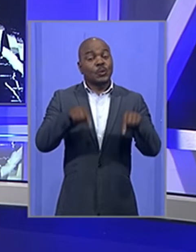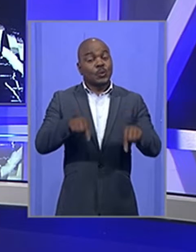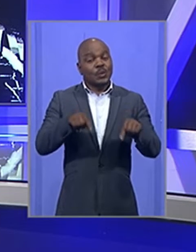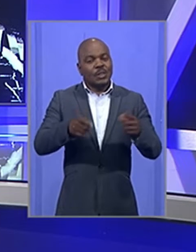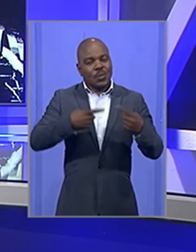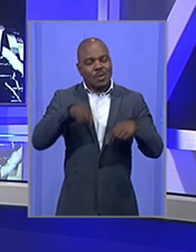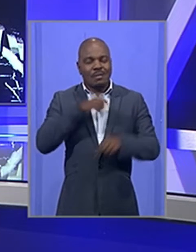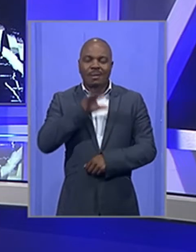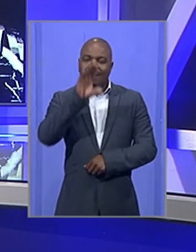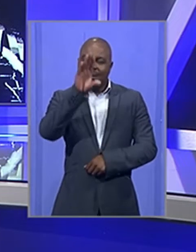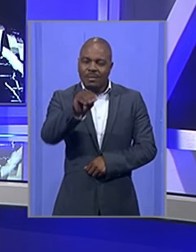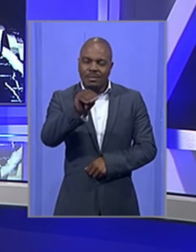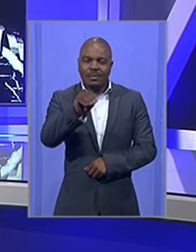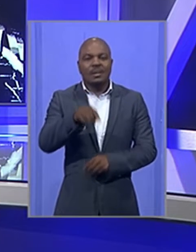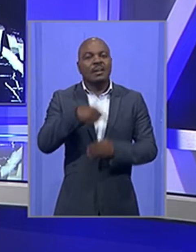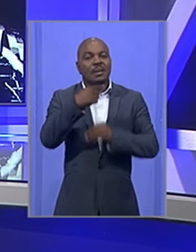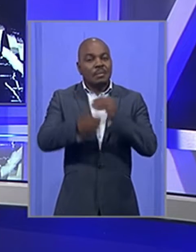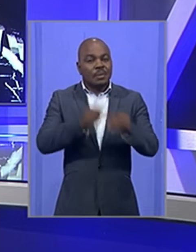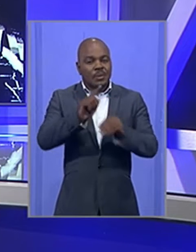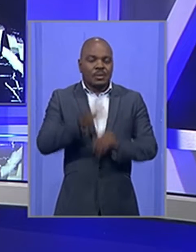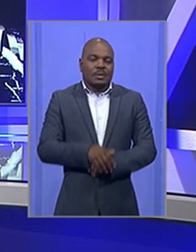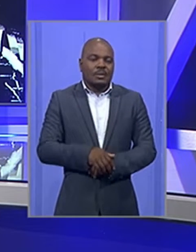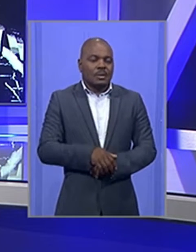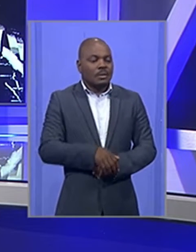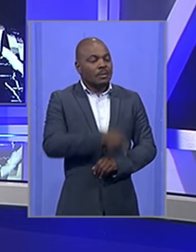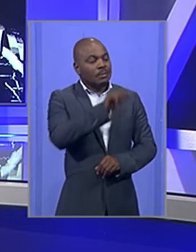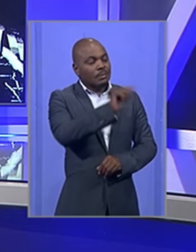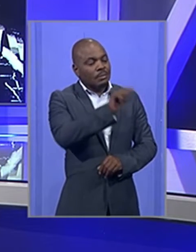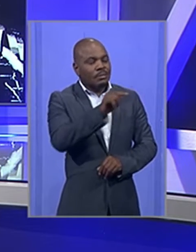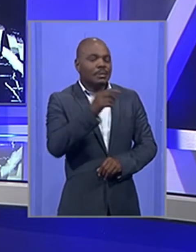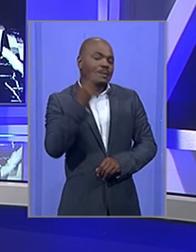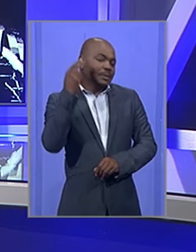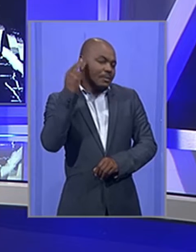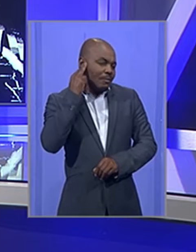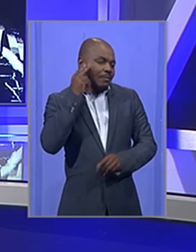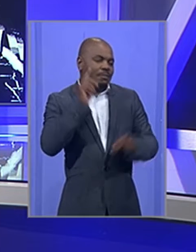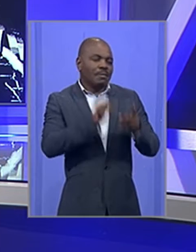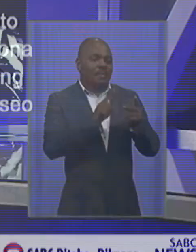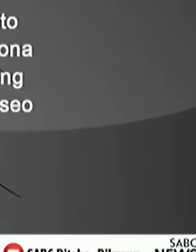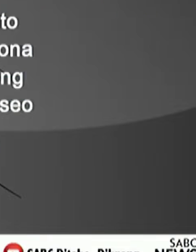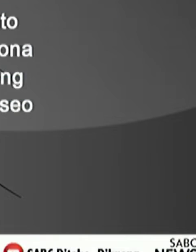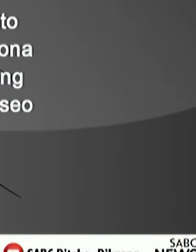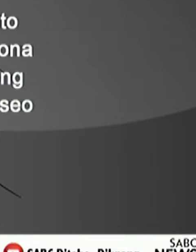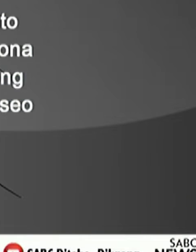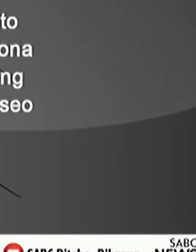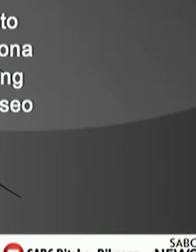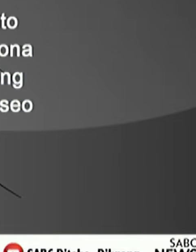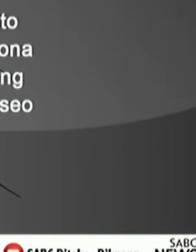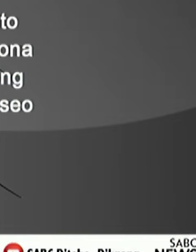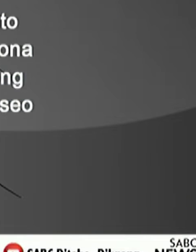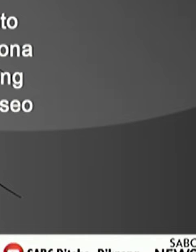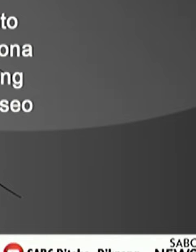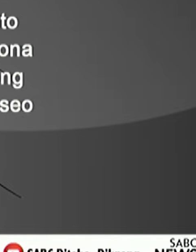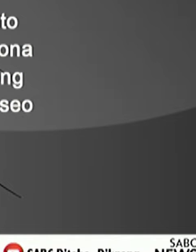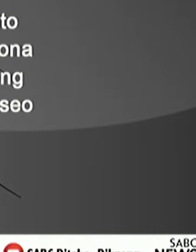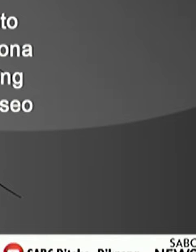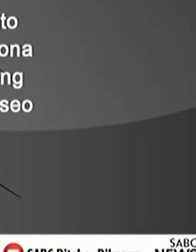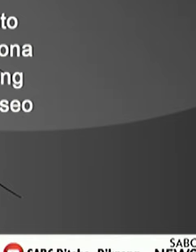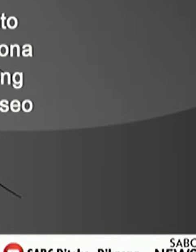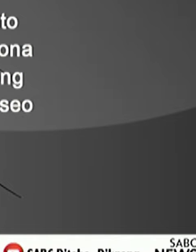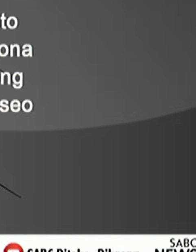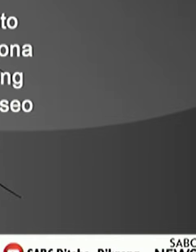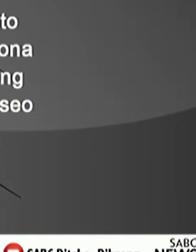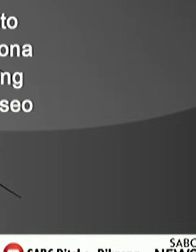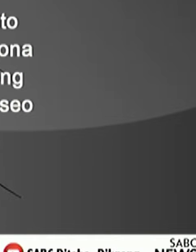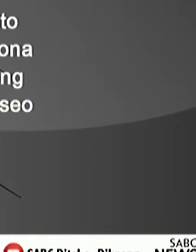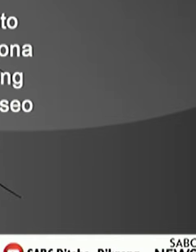Pijana re le kgopetse sa mafahleng a lena ka ga dingongorego tša gore boleng bja thuto tša barutwana ba nang le mathata a go